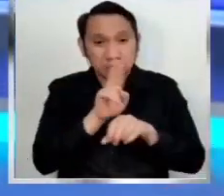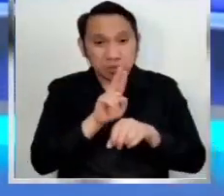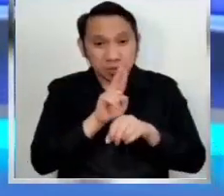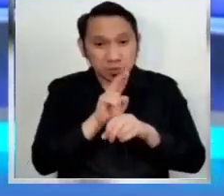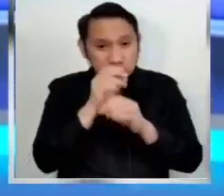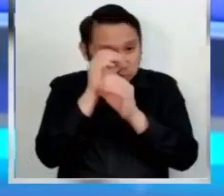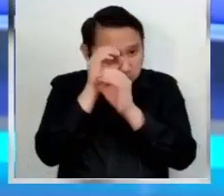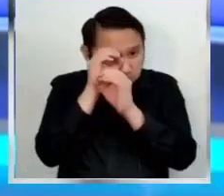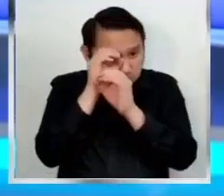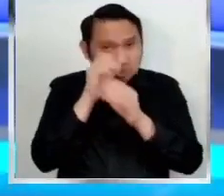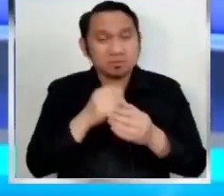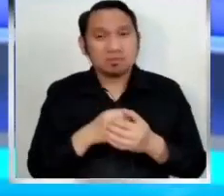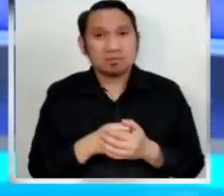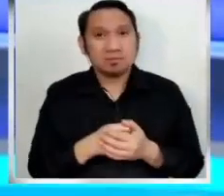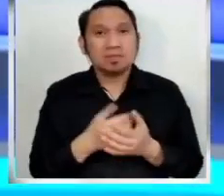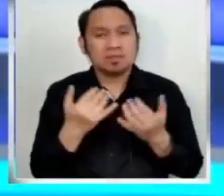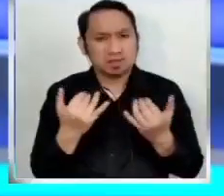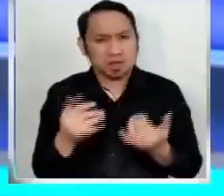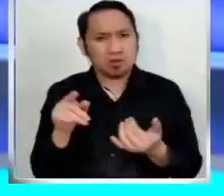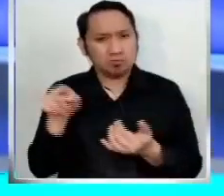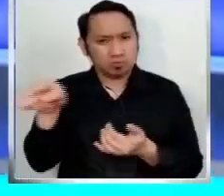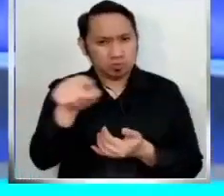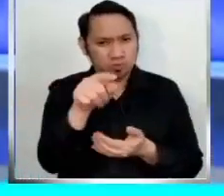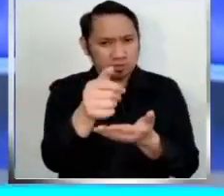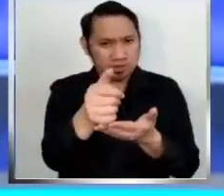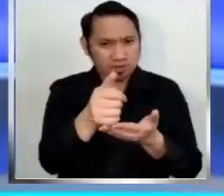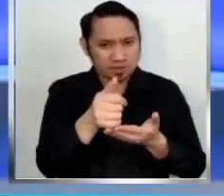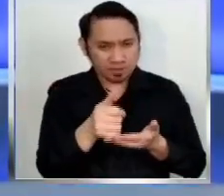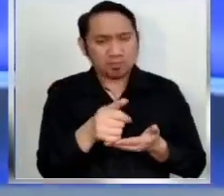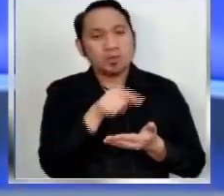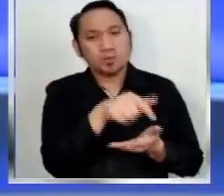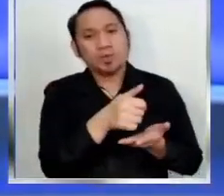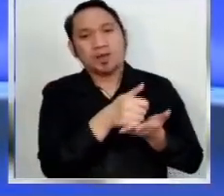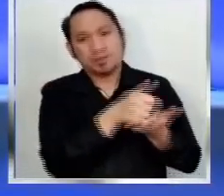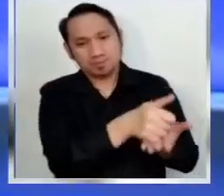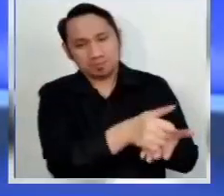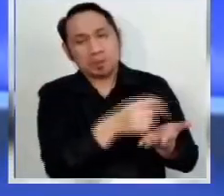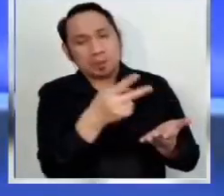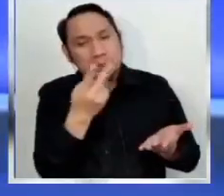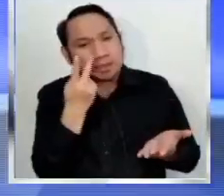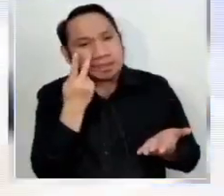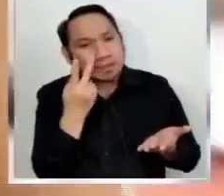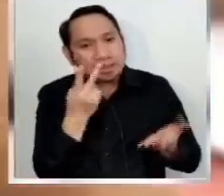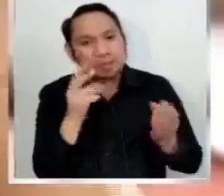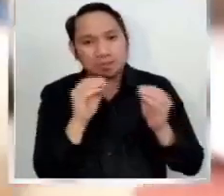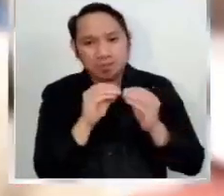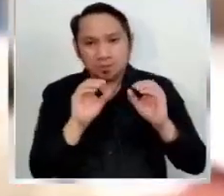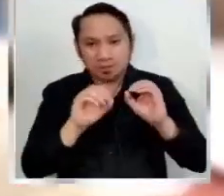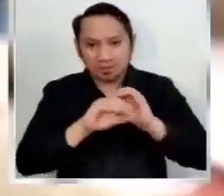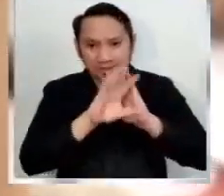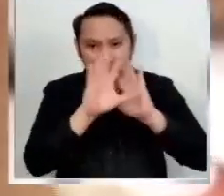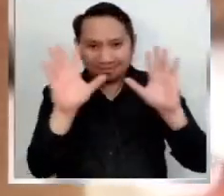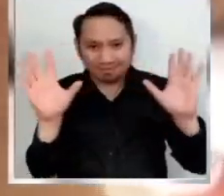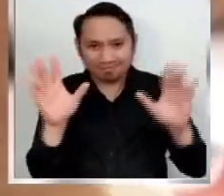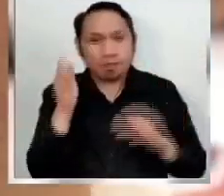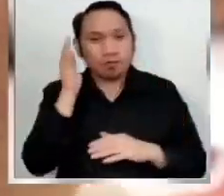niyo, sisikapin natin gawing mas malinaw ang kanyang kinabukasan.